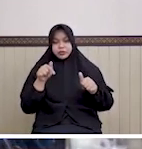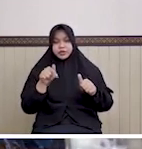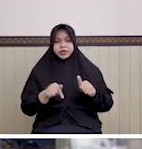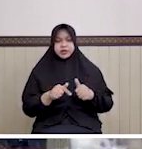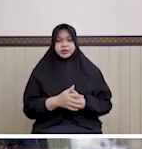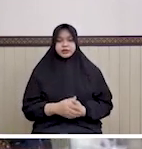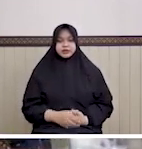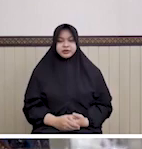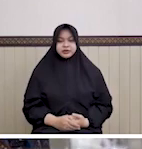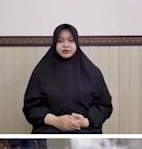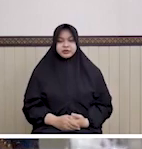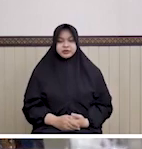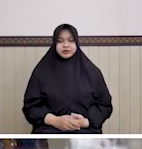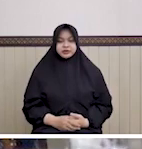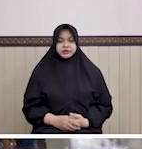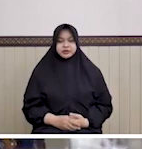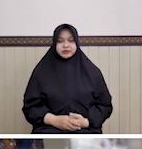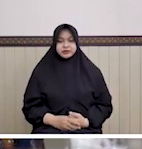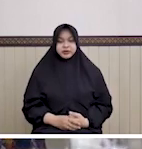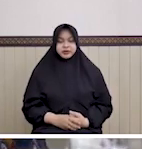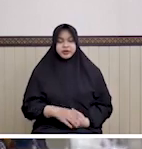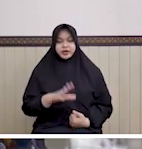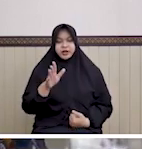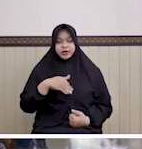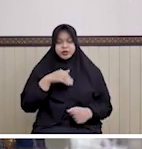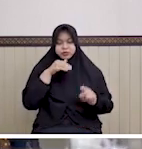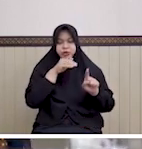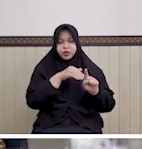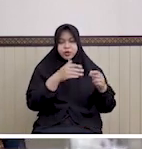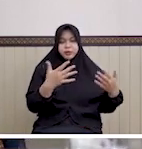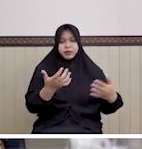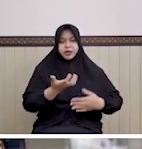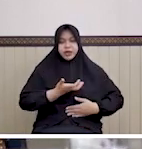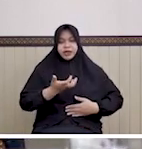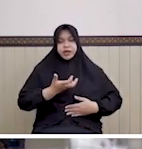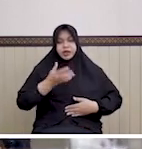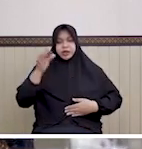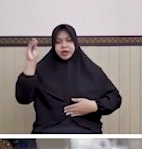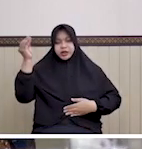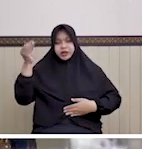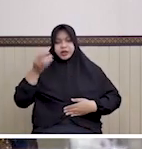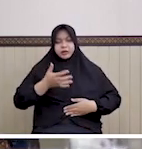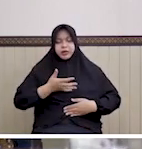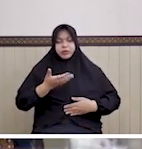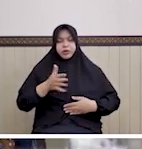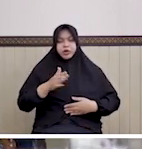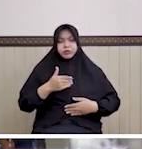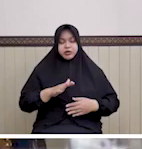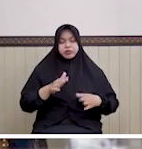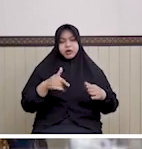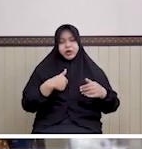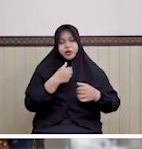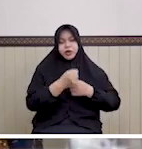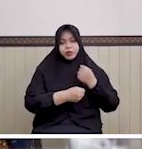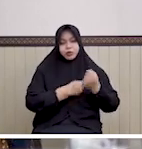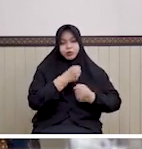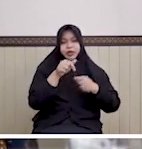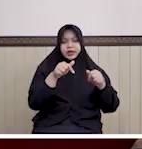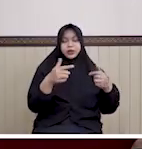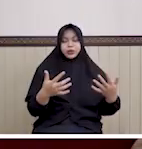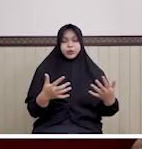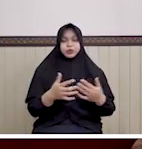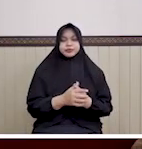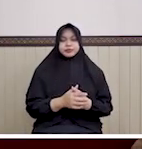ketika dia harus menuruti itu apa yang diinginkan oleh atasan yang mau tidak mau harus melakukan itu